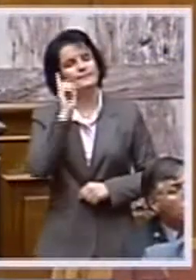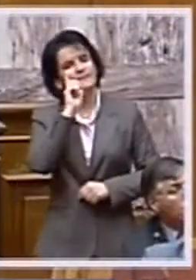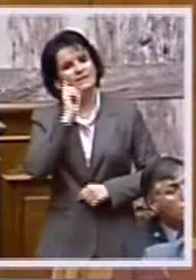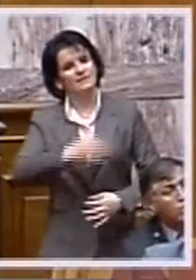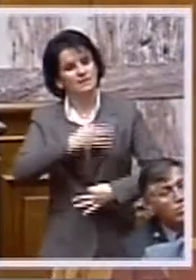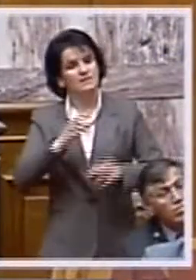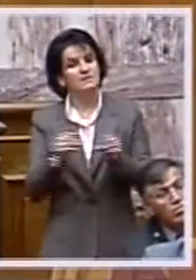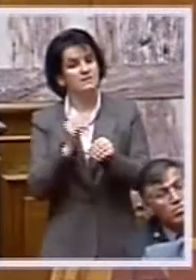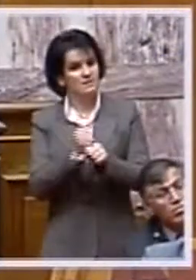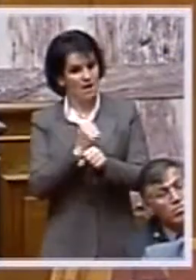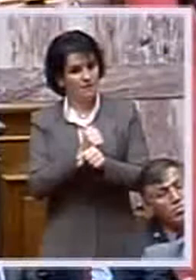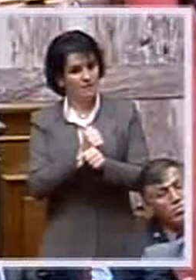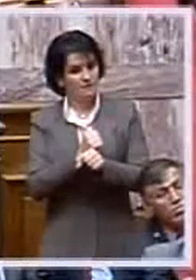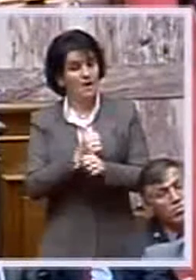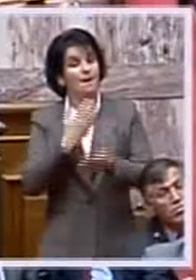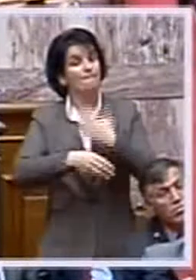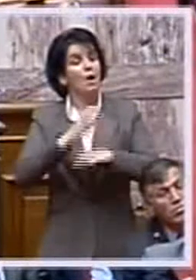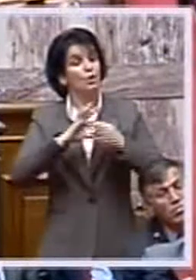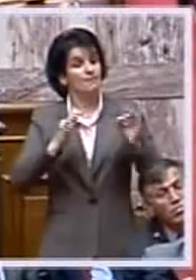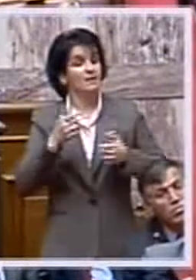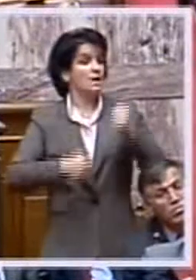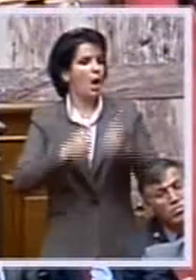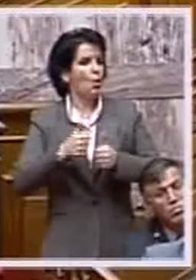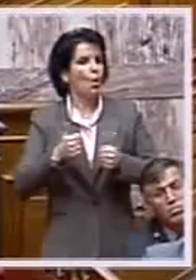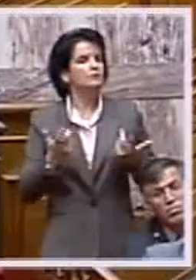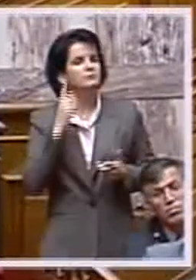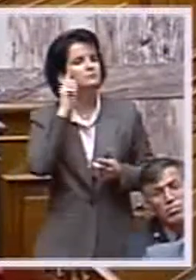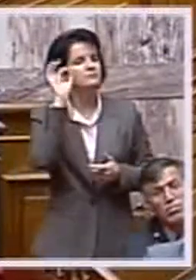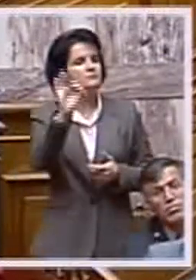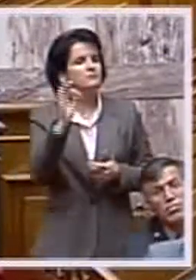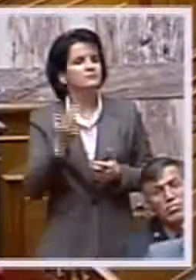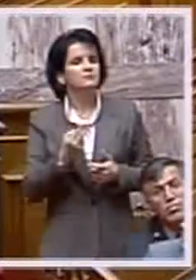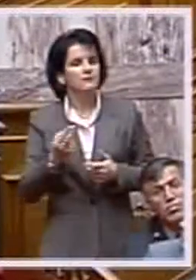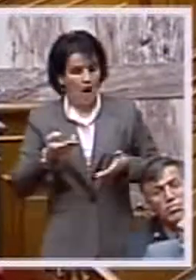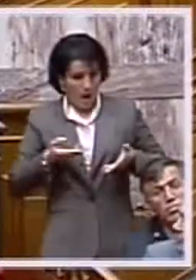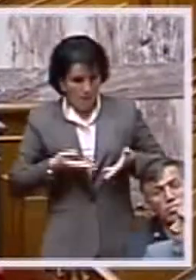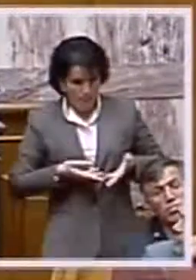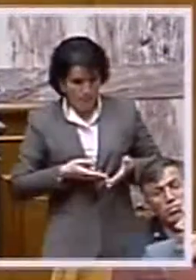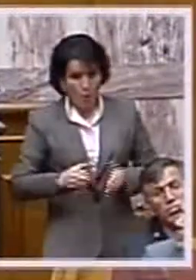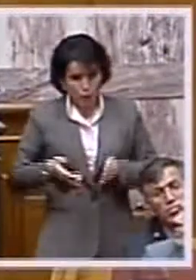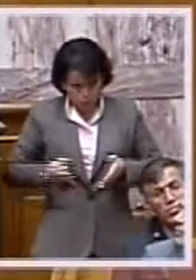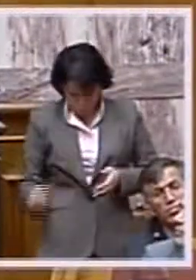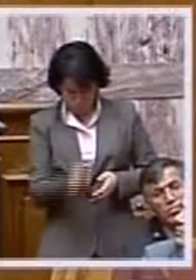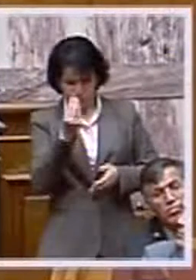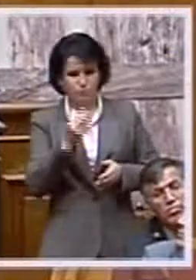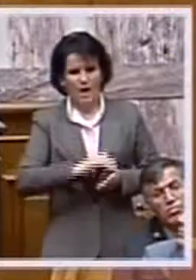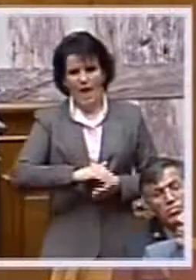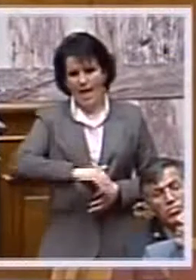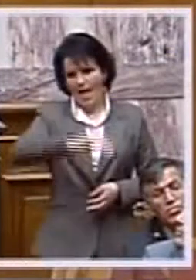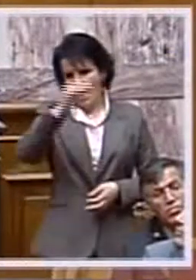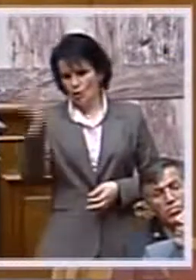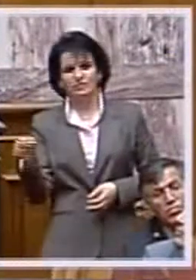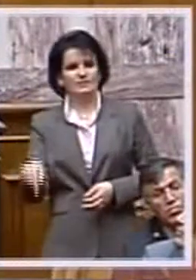συνάδελφοι, Παραολυμπιακοί αγώνες σηματοδοτούν από την γέννησή τους μέχρι σήμερα κάτι περισσότερο από